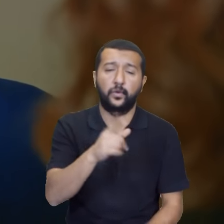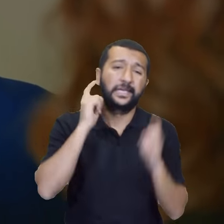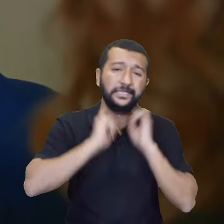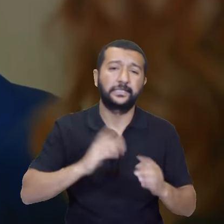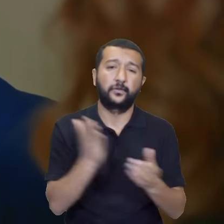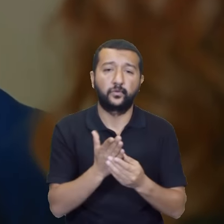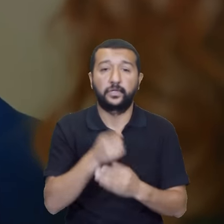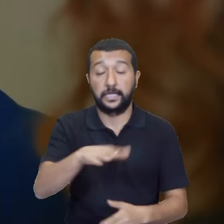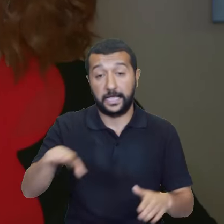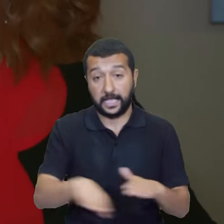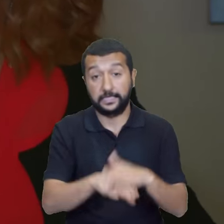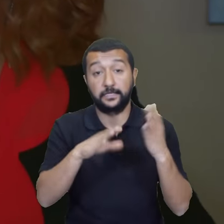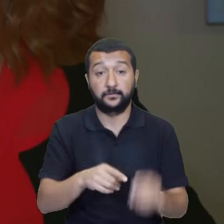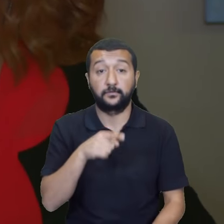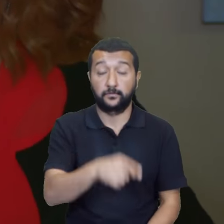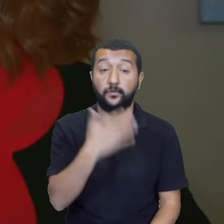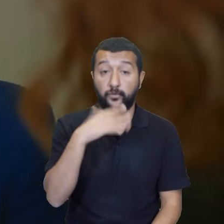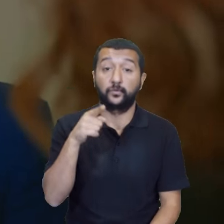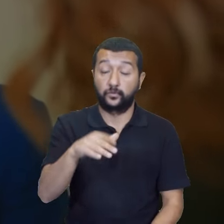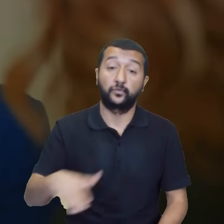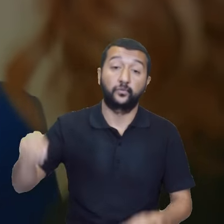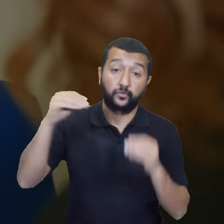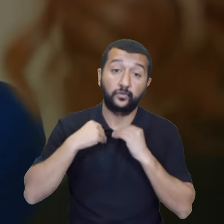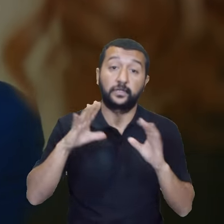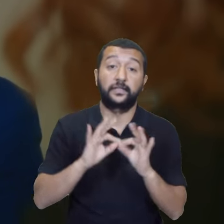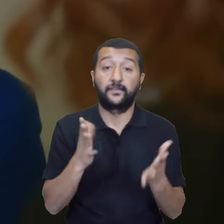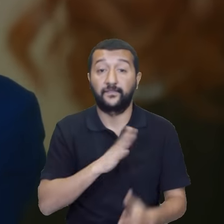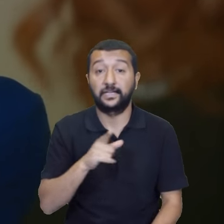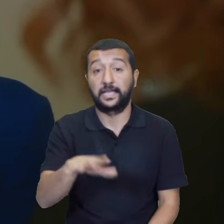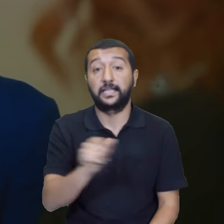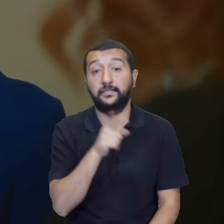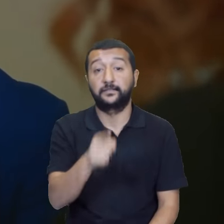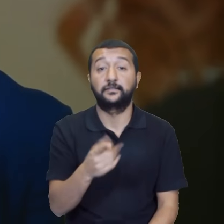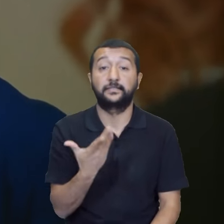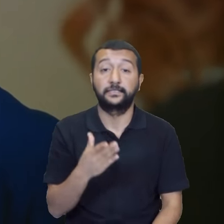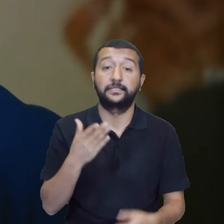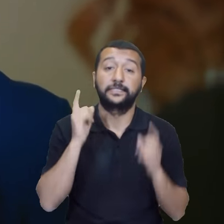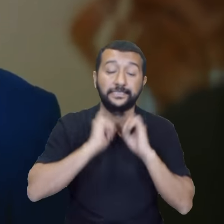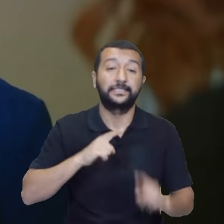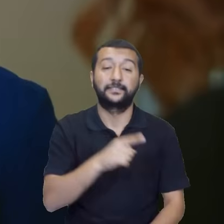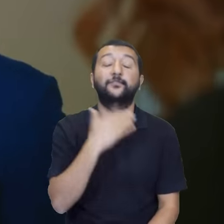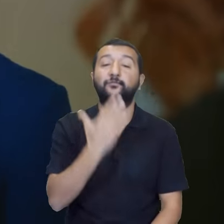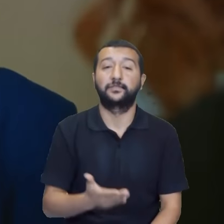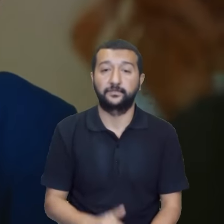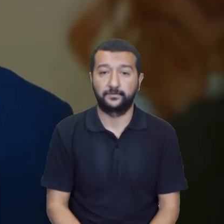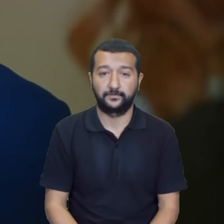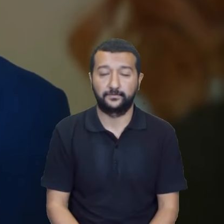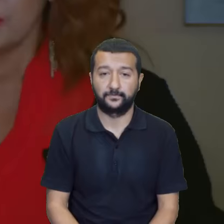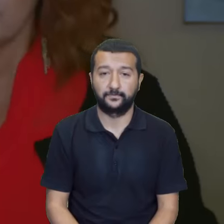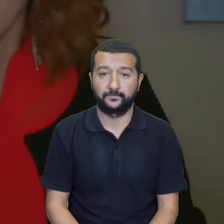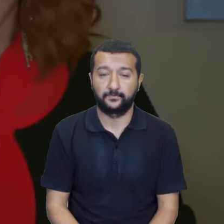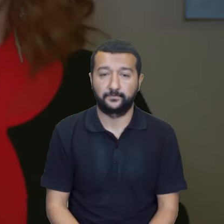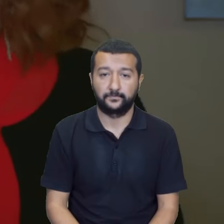icra dosyalarını altına ser. Yoksa üstünde ne var ne yok alırlar. İcrayla.